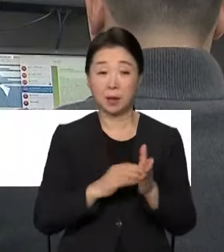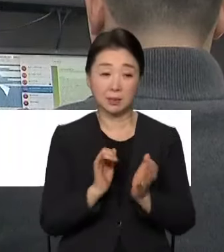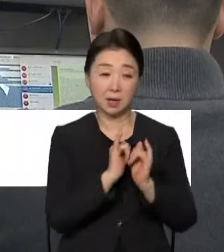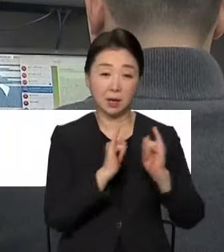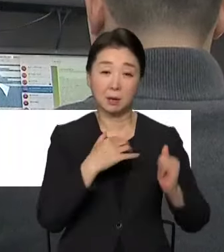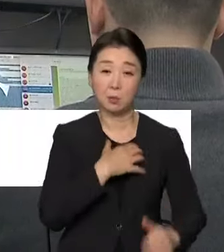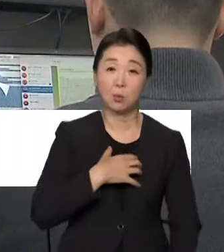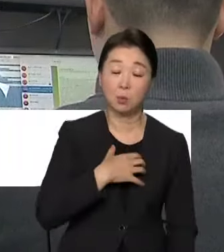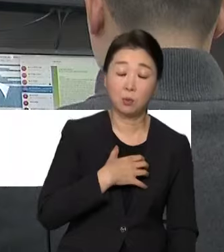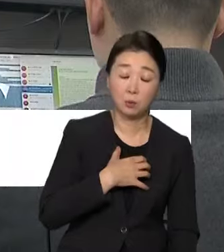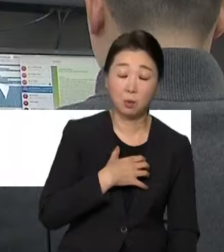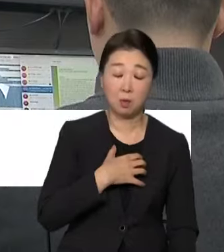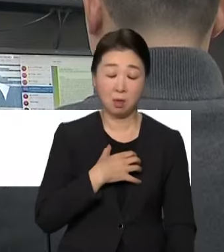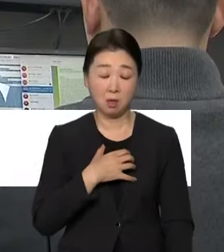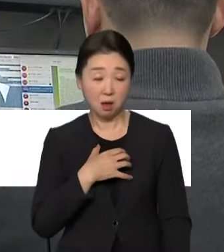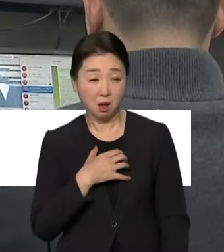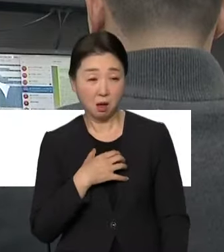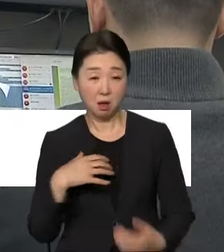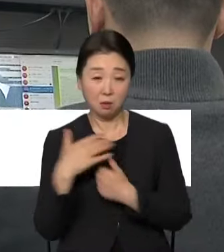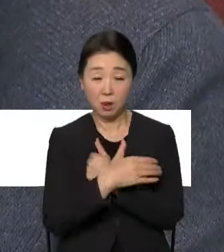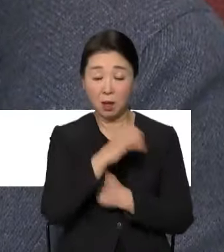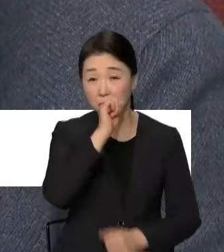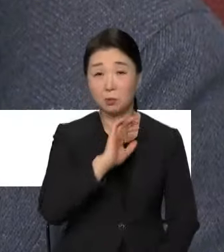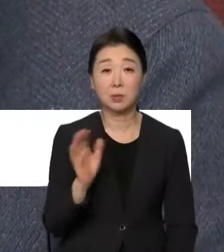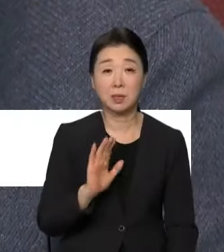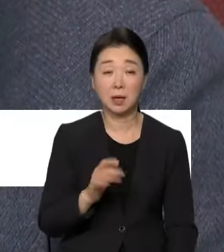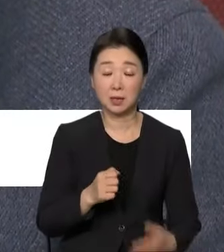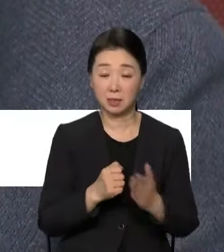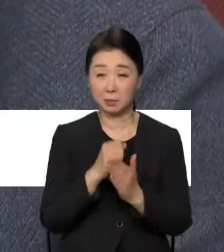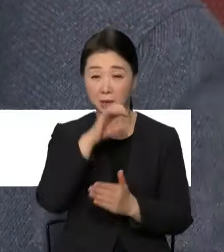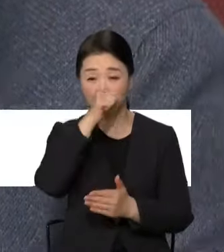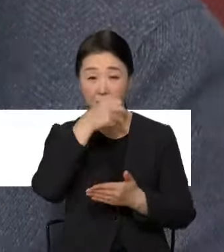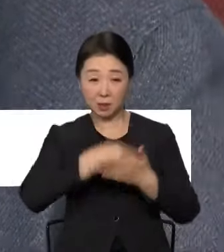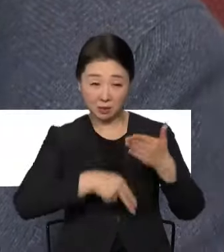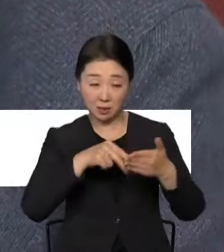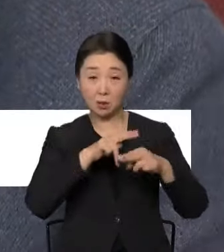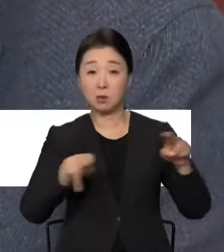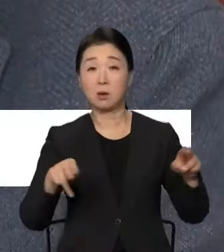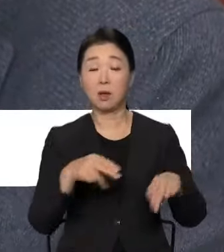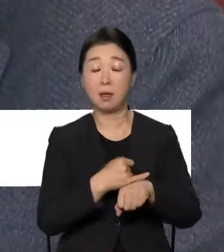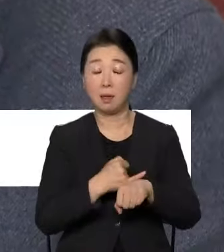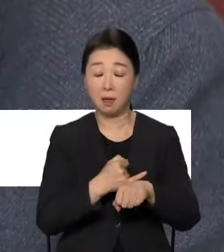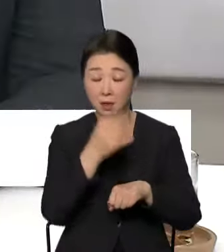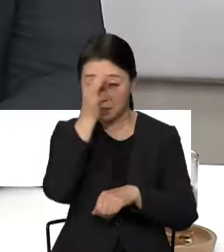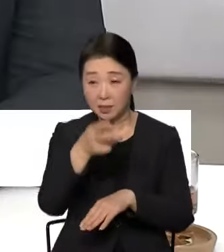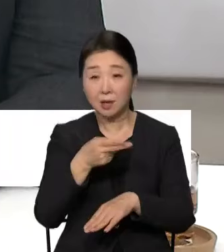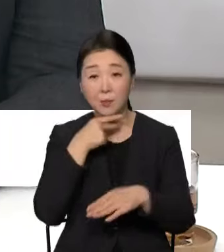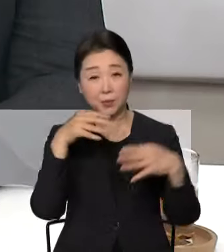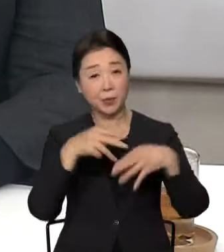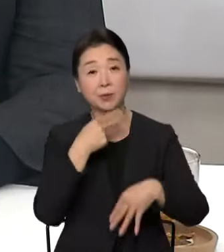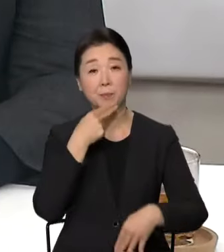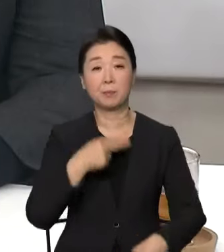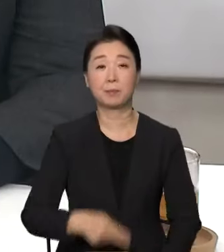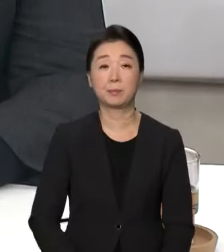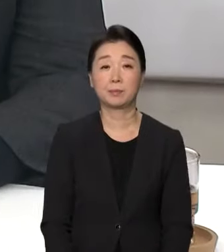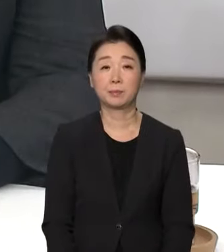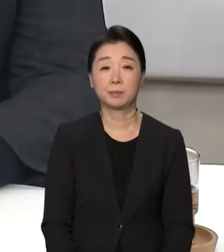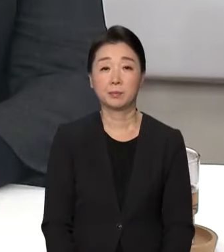치안 공백이 가중될 것이라며 감액 예산안을 철회하고 사과하지 않으면 협상하지 않겠다고